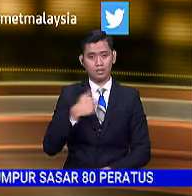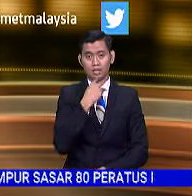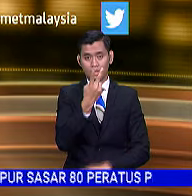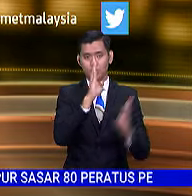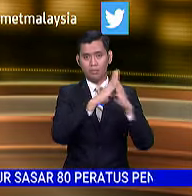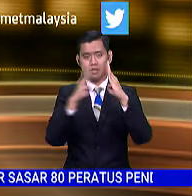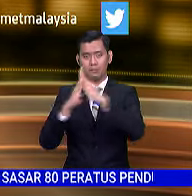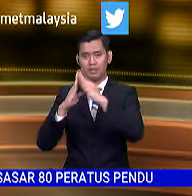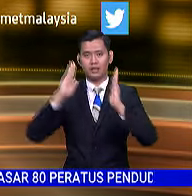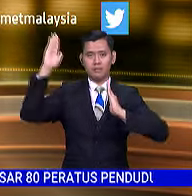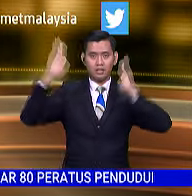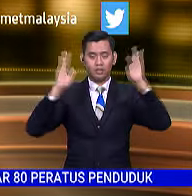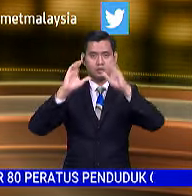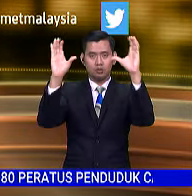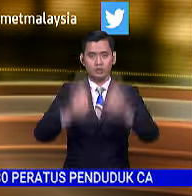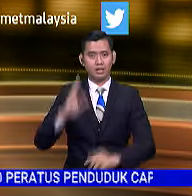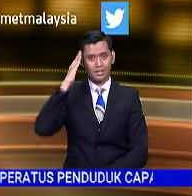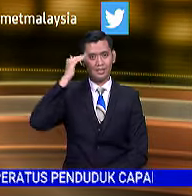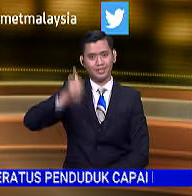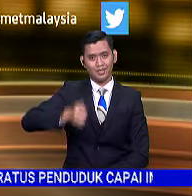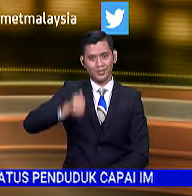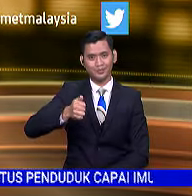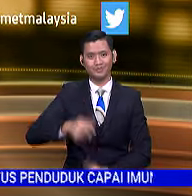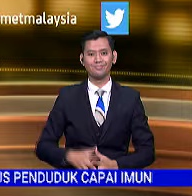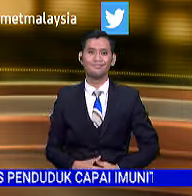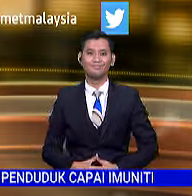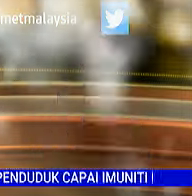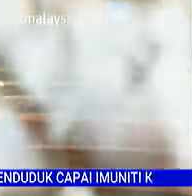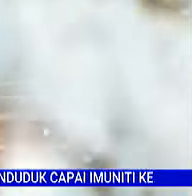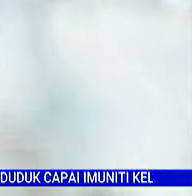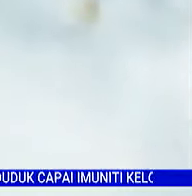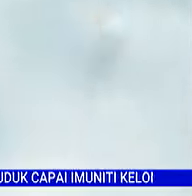utama di seluruh negara Assalamualaikum dan salam sejahtera